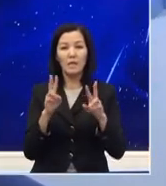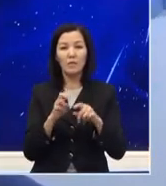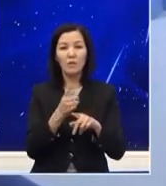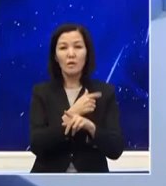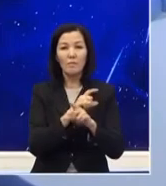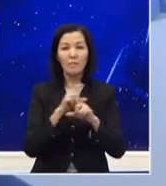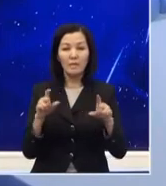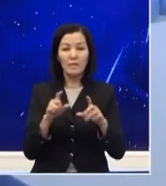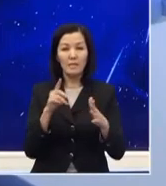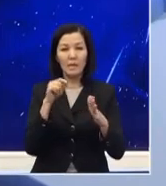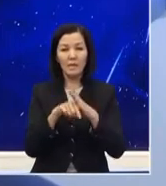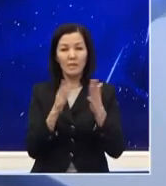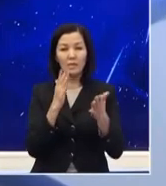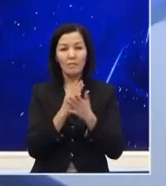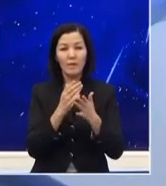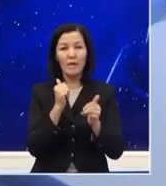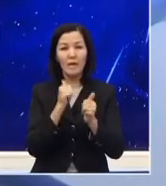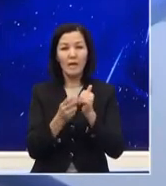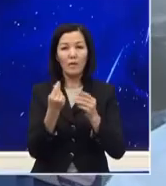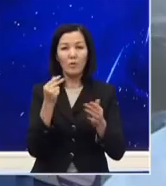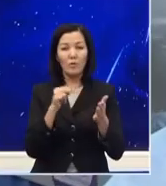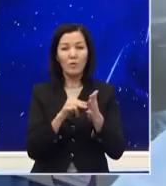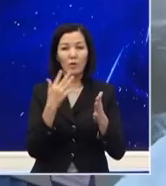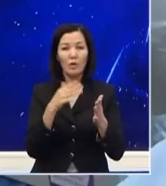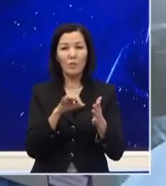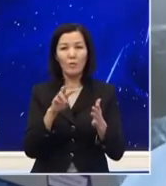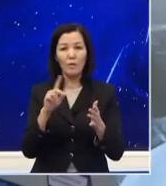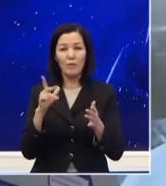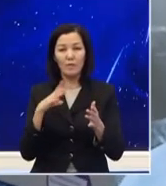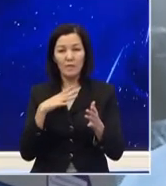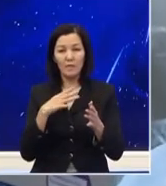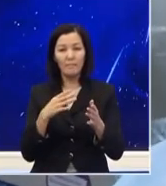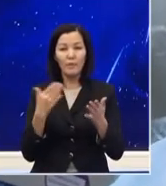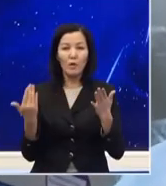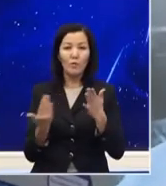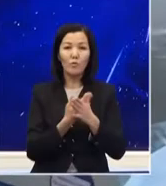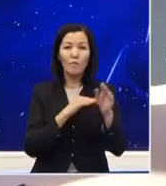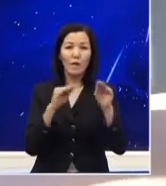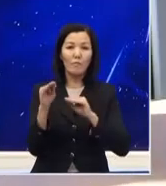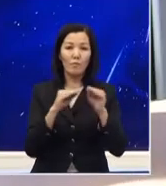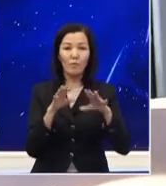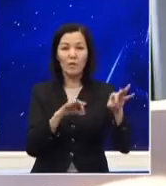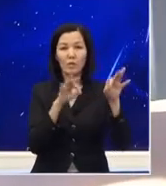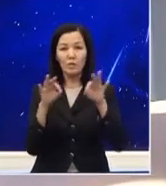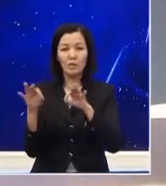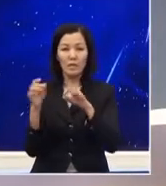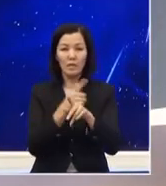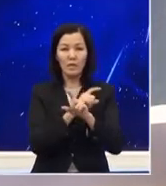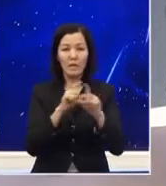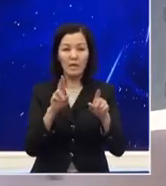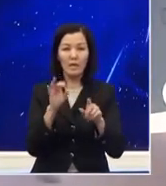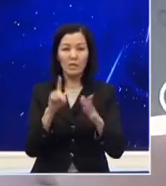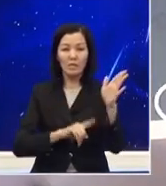медициналық кешен жұмыс істеп тұр. Әрқайсының құны шамамен 50 миллион теңгеден асады. Заманауи жабдықталған жылжымалы емхана қарашаның